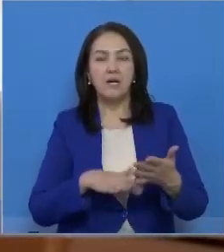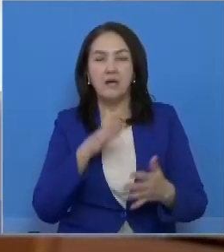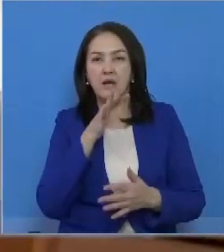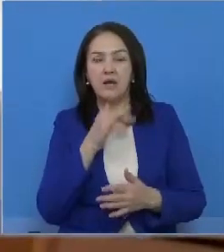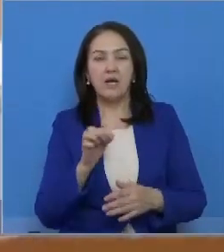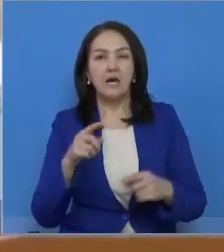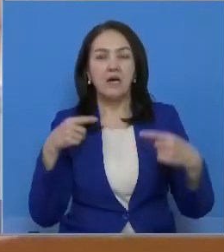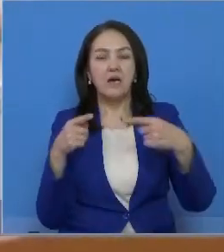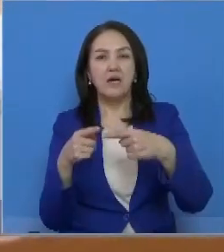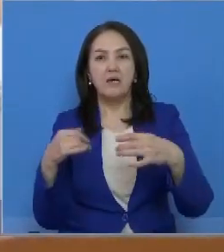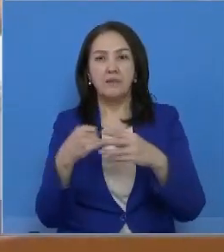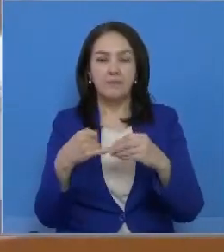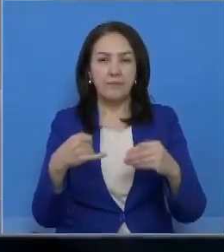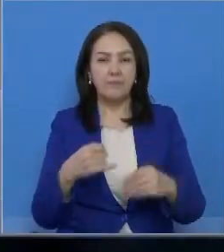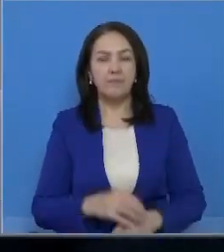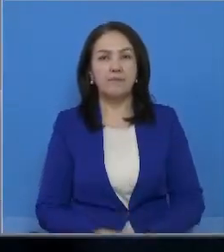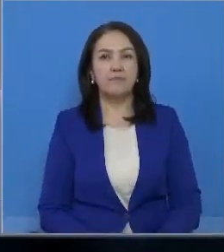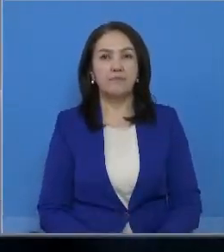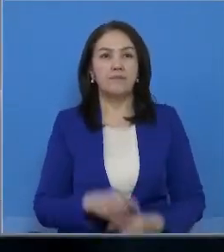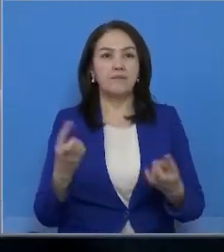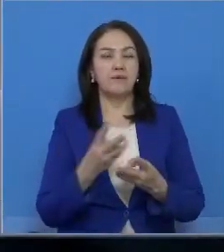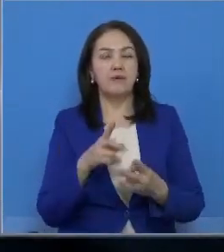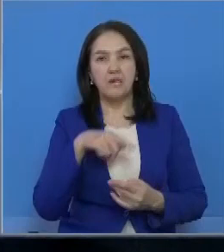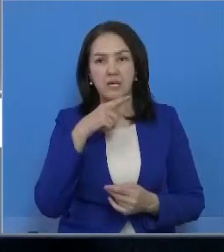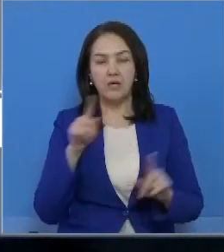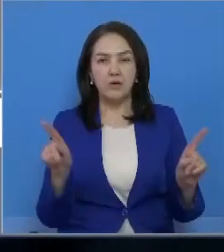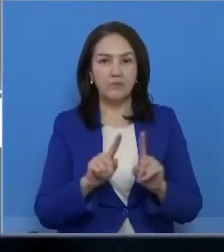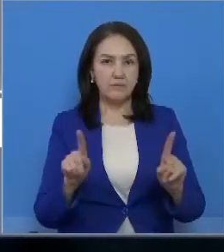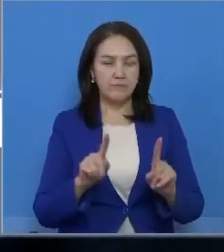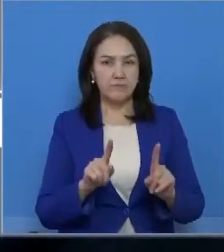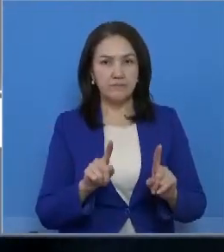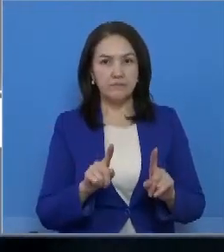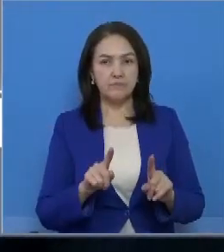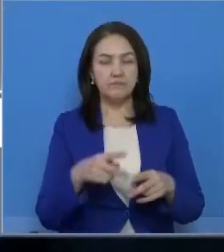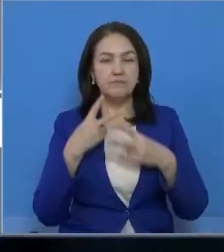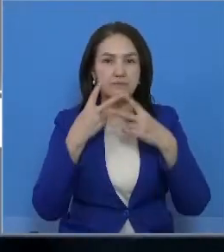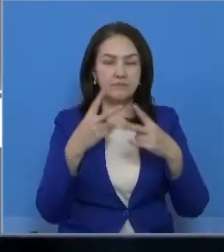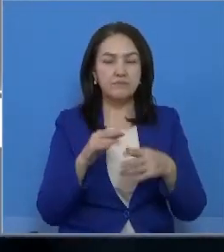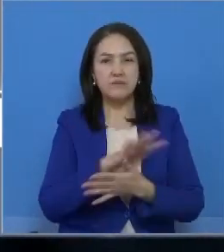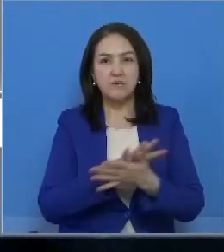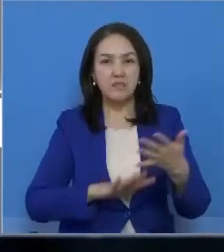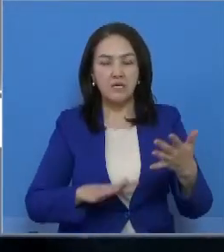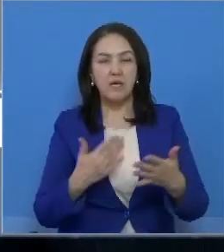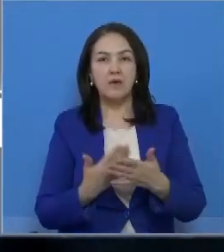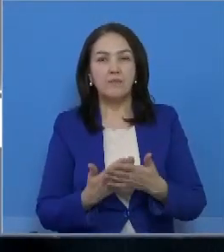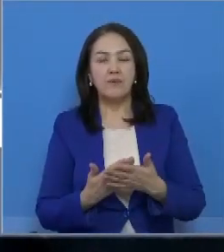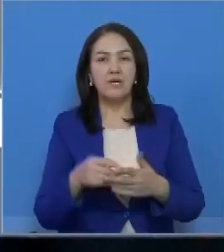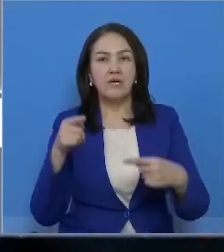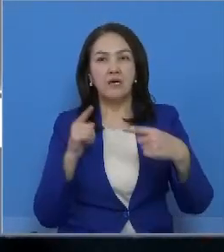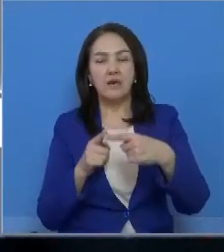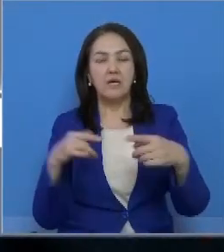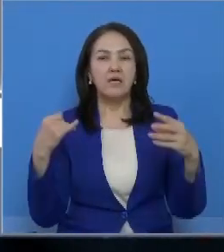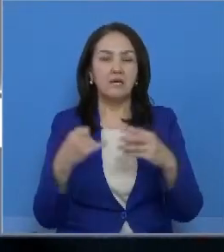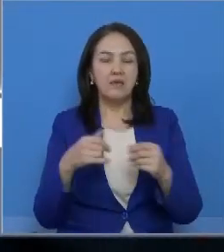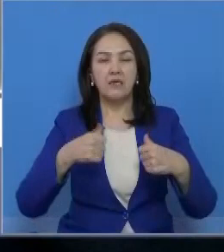срока аренды земельного участка необходимо отметить что рассмотрение заявок на проведение аренды